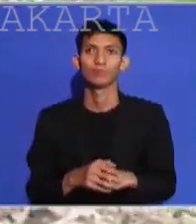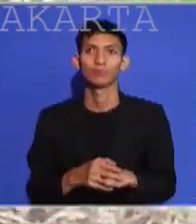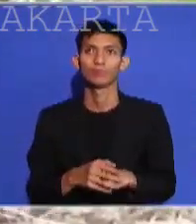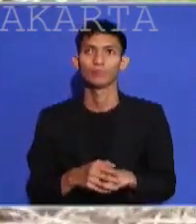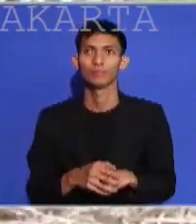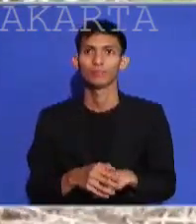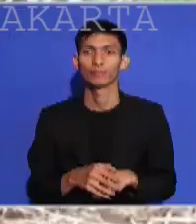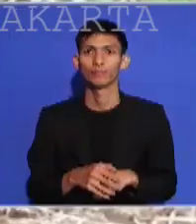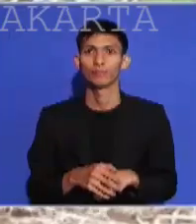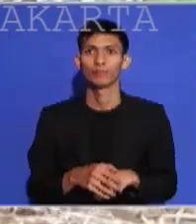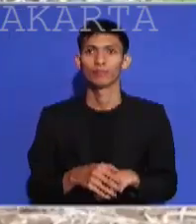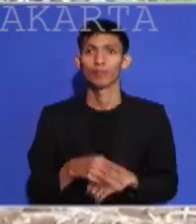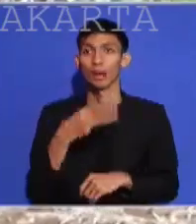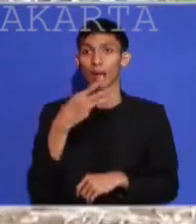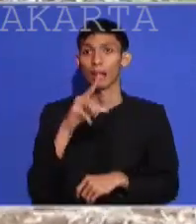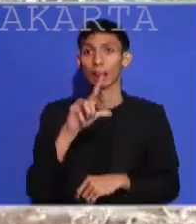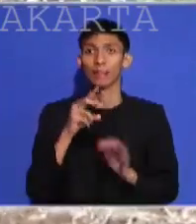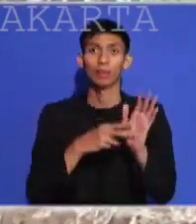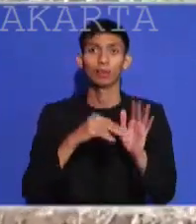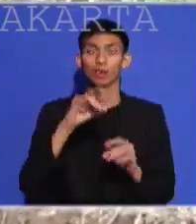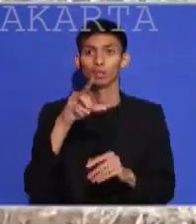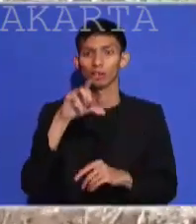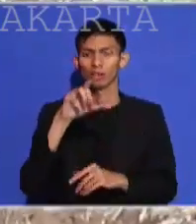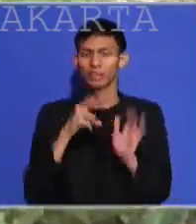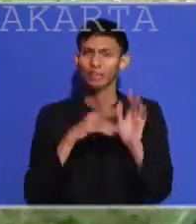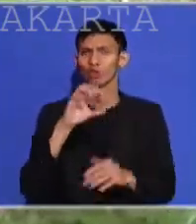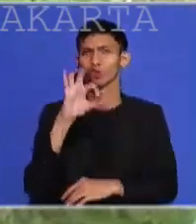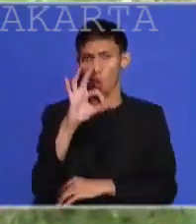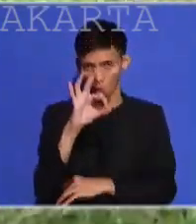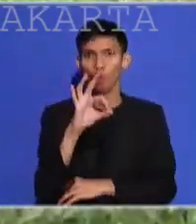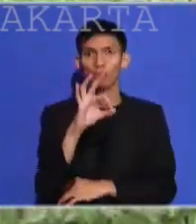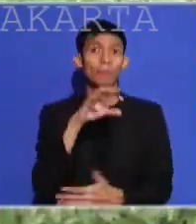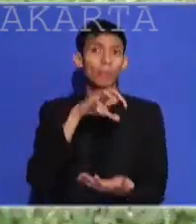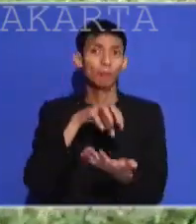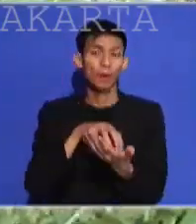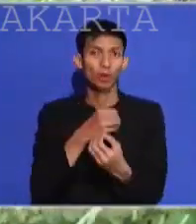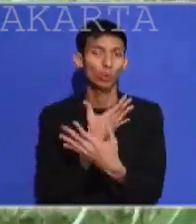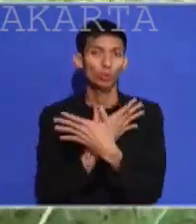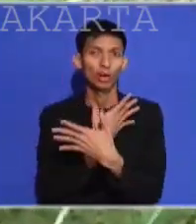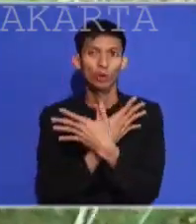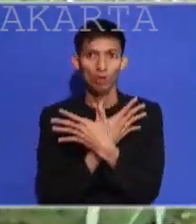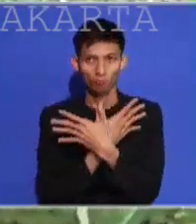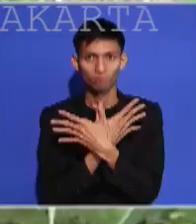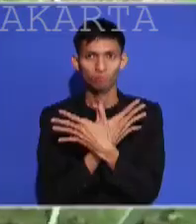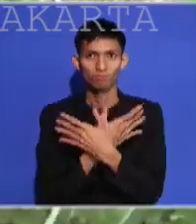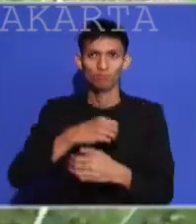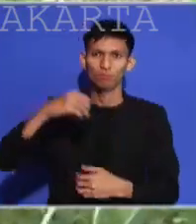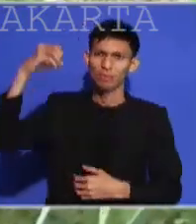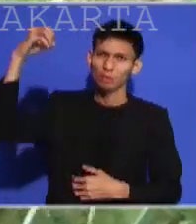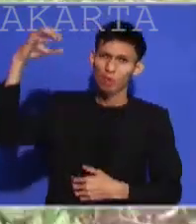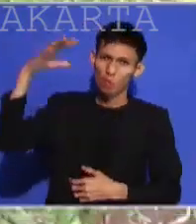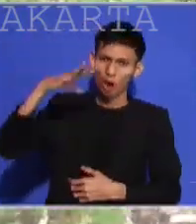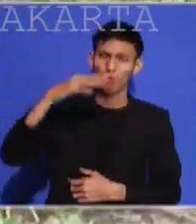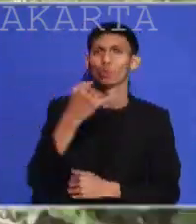Wontenipun El Nino mangaribawani tumrap kadang tani ing laladan Kabupaten Gunung Kidul, sekedhipun curah hujan ing laladan Giri Subo